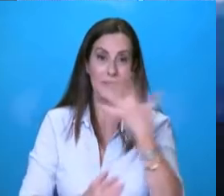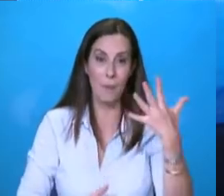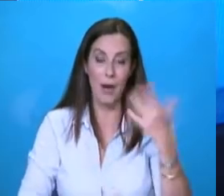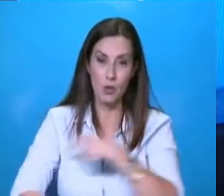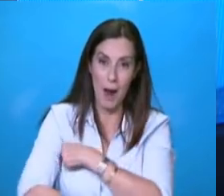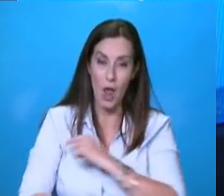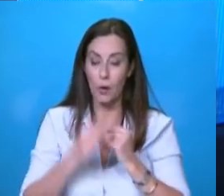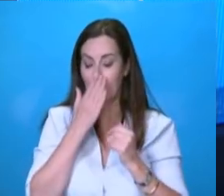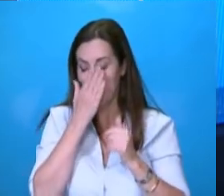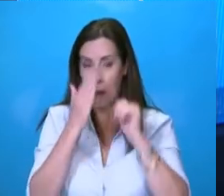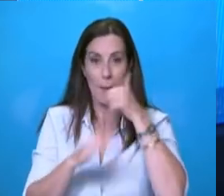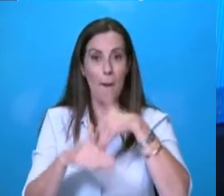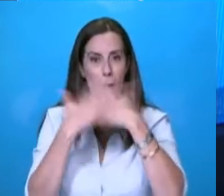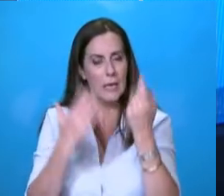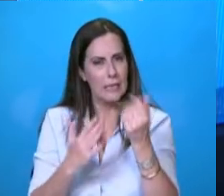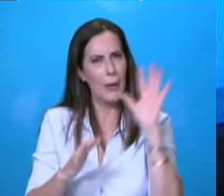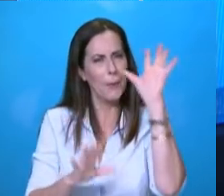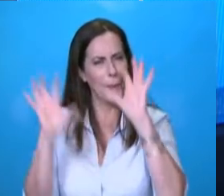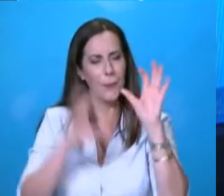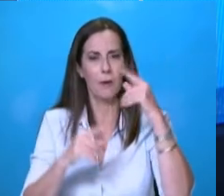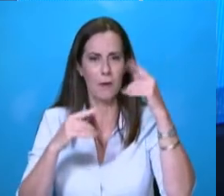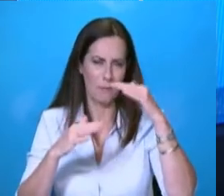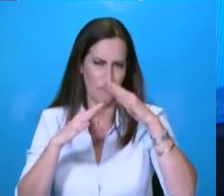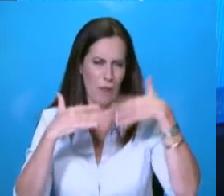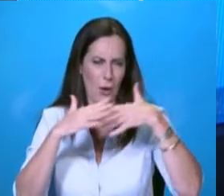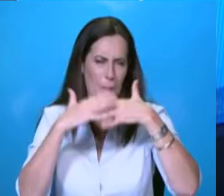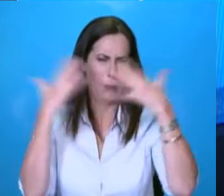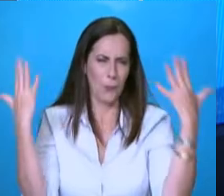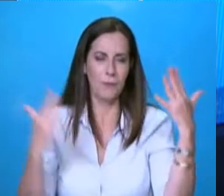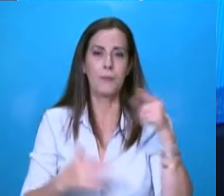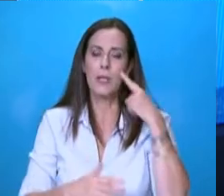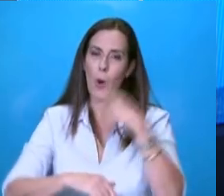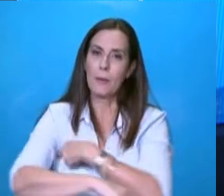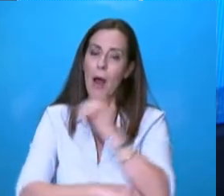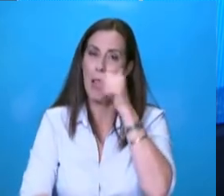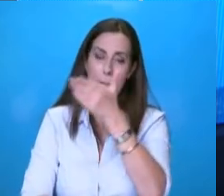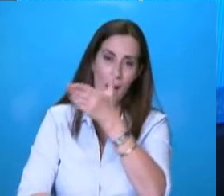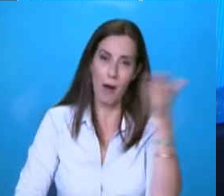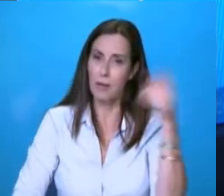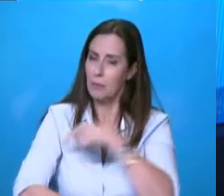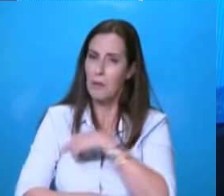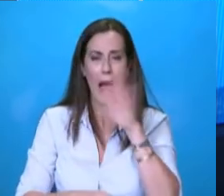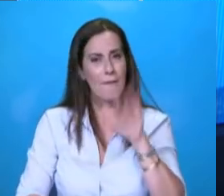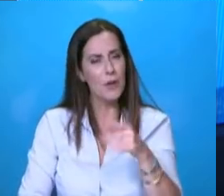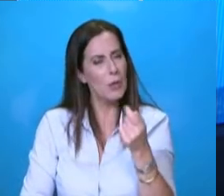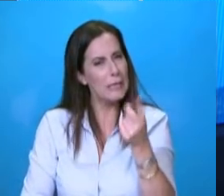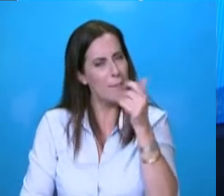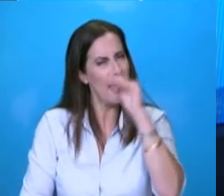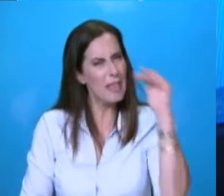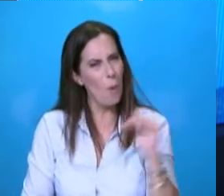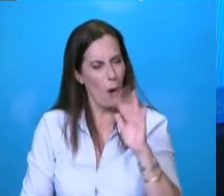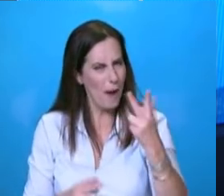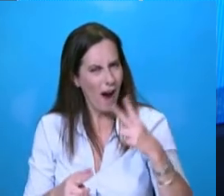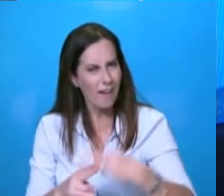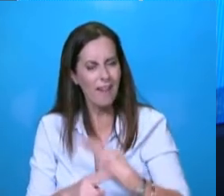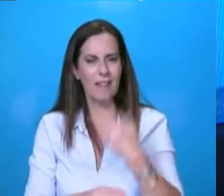מעלות. מחר בשעות הבוקר יהיה קצת מעונן, במהלך היום השמיים יתבהרו. הנה הטמפרטורות למחר, טמפרטורות אפילו טיפה נמוכות ממה שהיה לנו